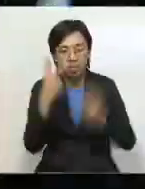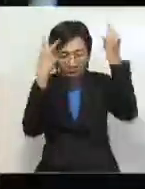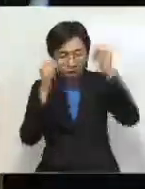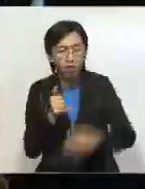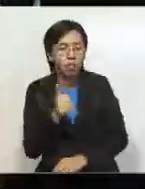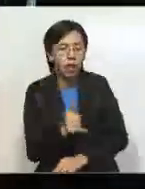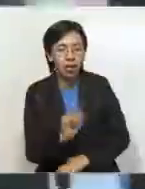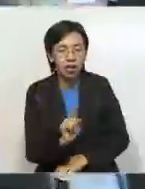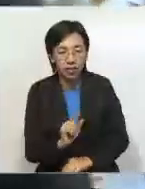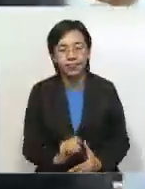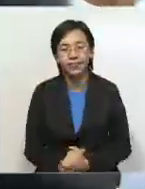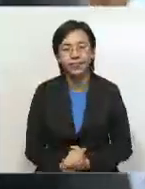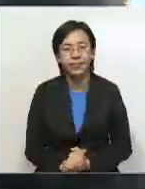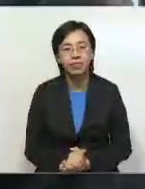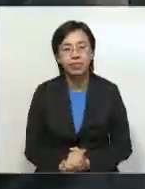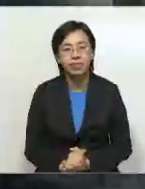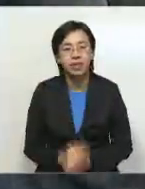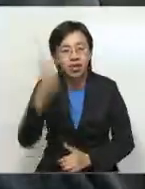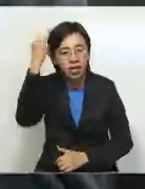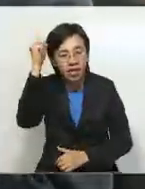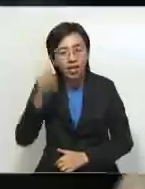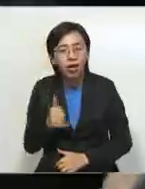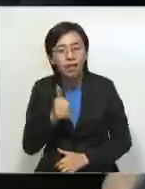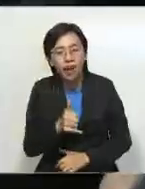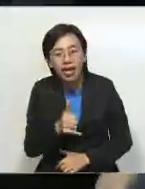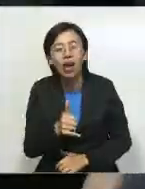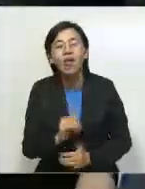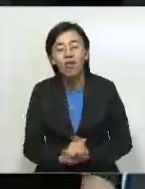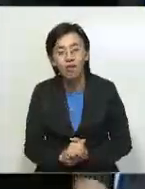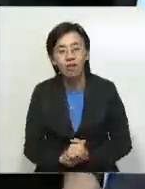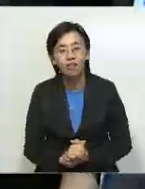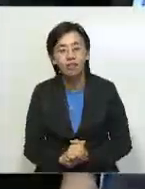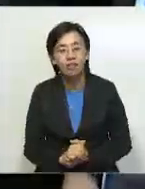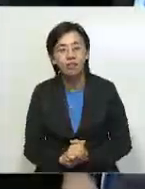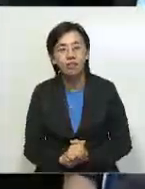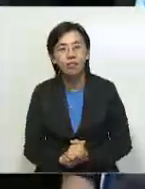ในวันนี้นะคะนี่ค่ะบรรยากาศในช่วงที่นายกรัฐมนตรีลงไปที่